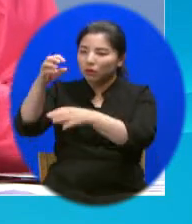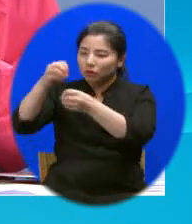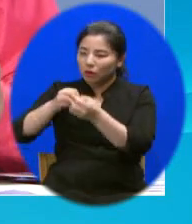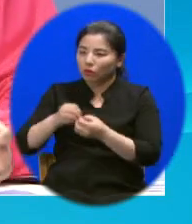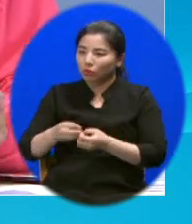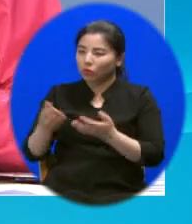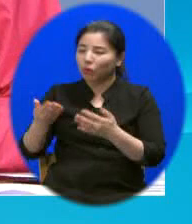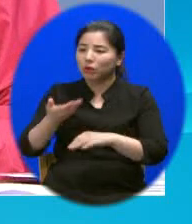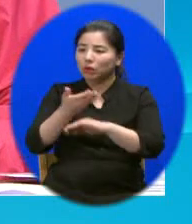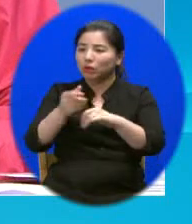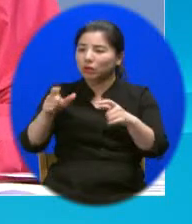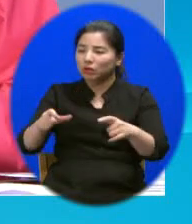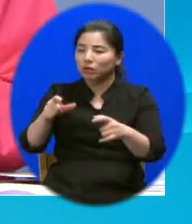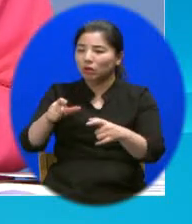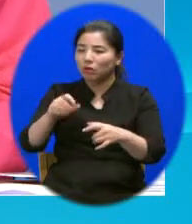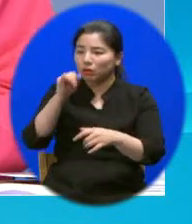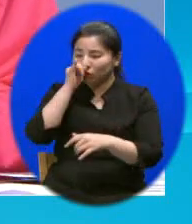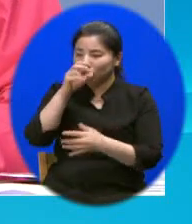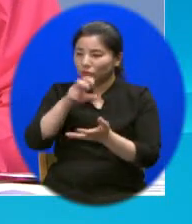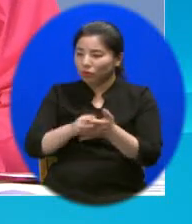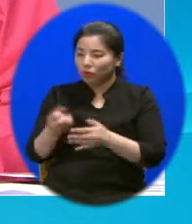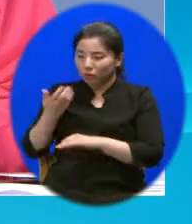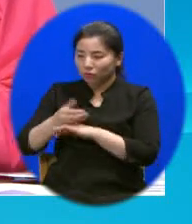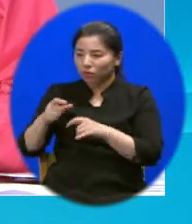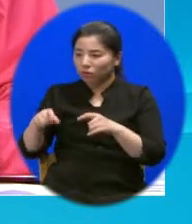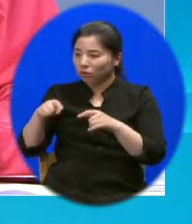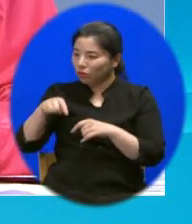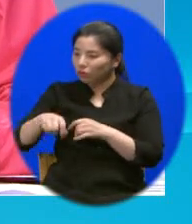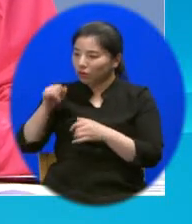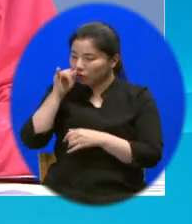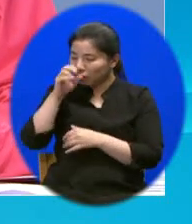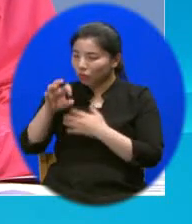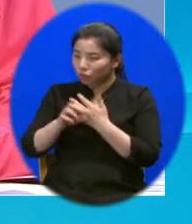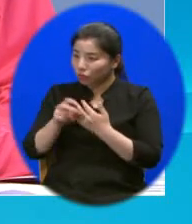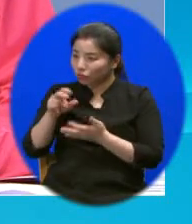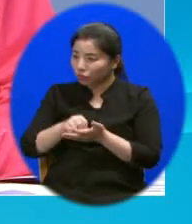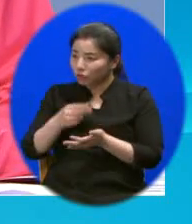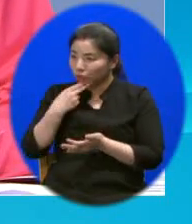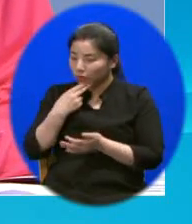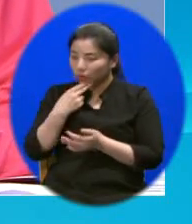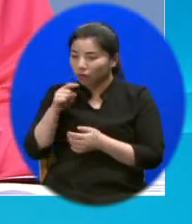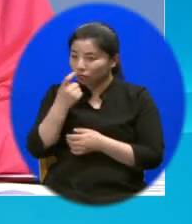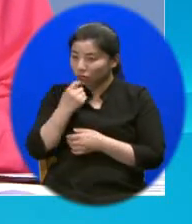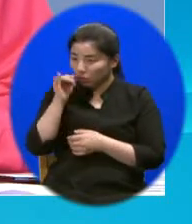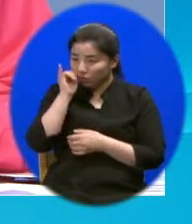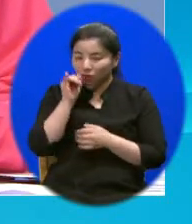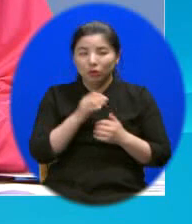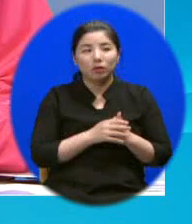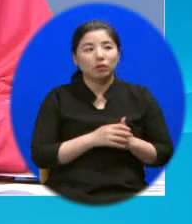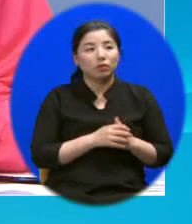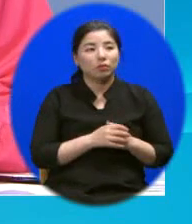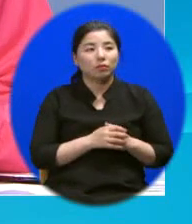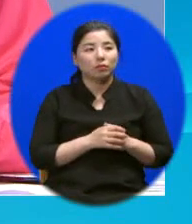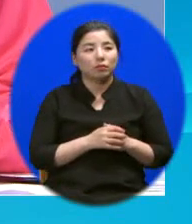다른 지역의 있으면 문제고 여기 있으면 문제 한다고 무슨 그런 논리가 있는 겁니까 어